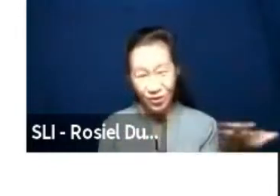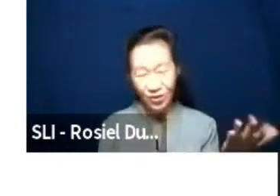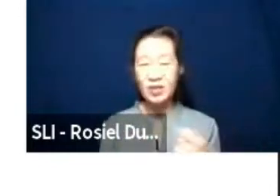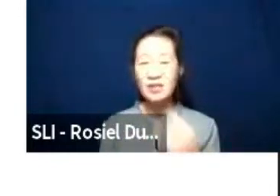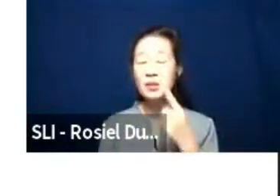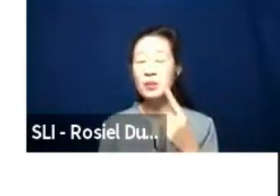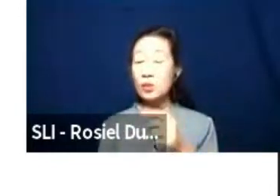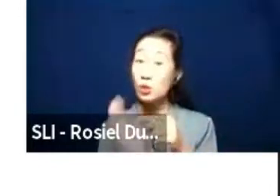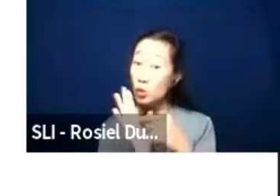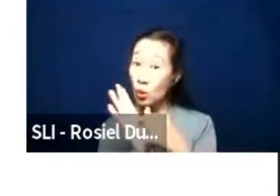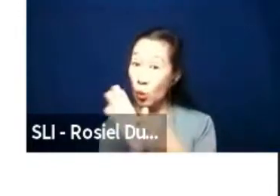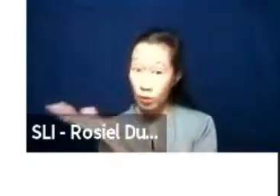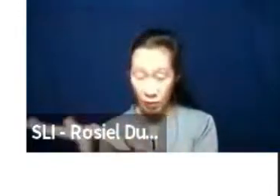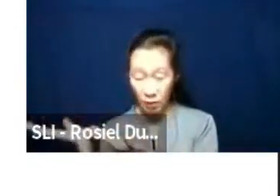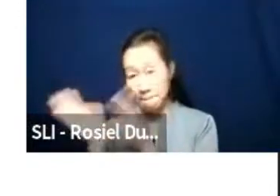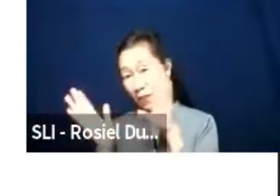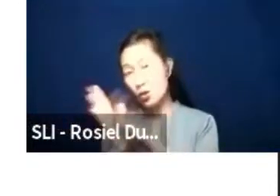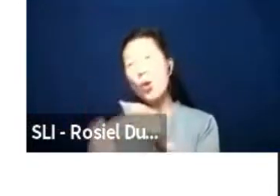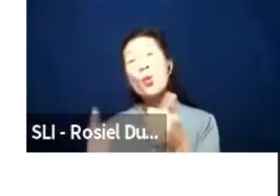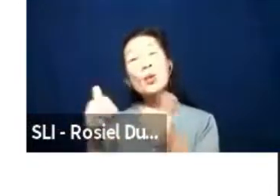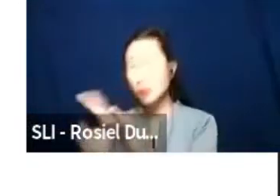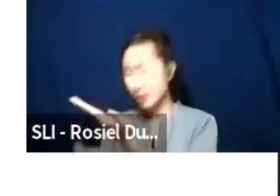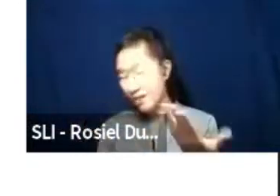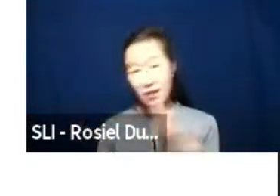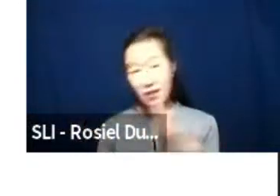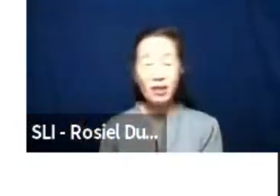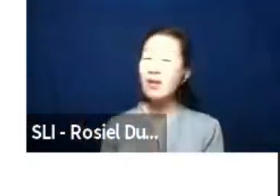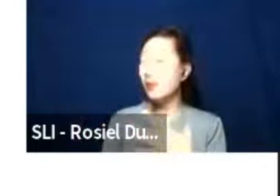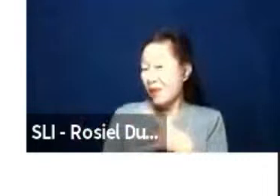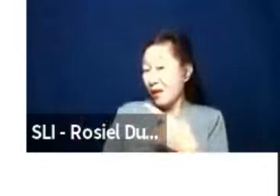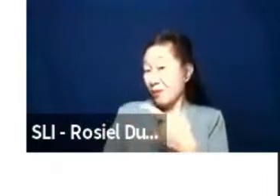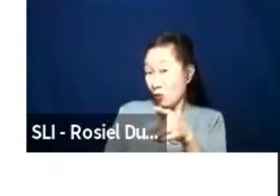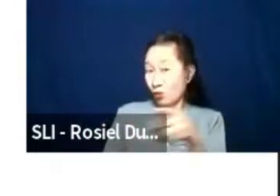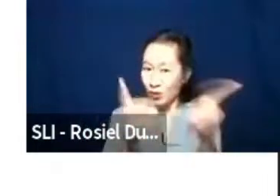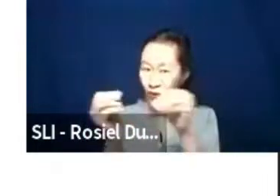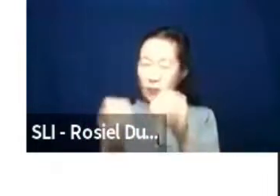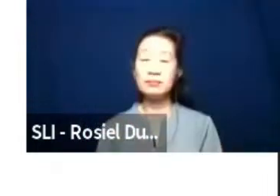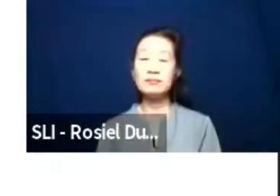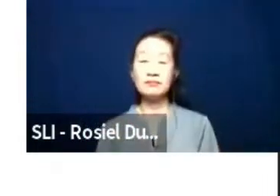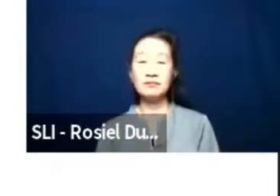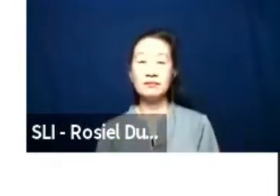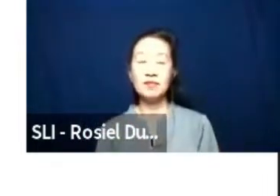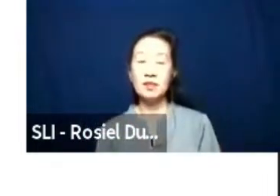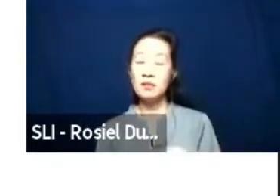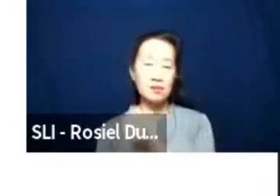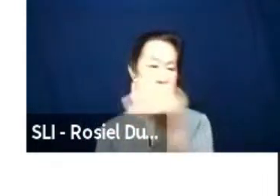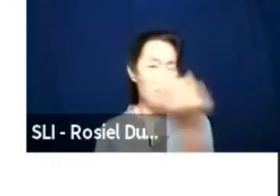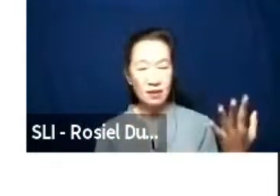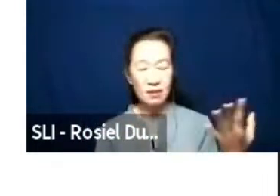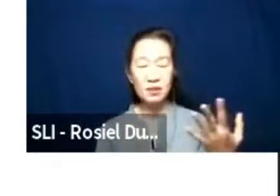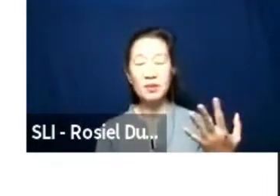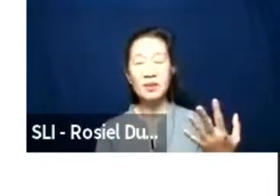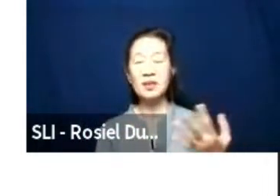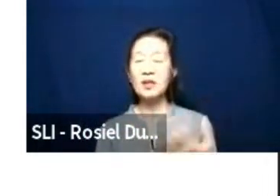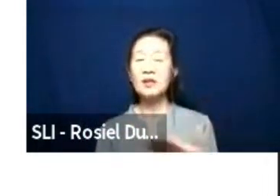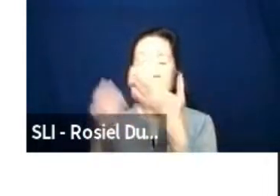katat, papakita mo sa kanya yung pictures, ano dyan sa tatlo ang mas gusto mong gawin? And there are several items, no, that